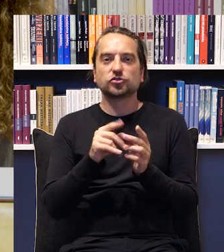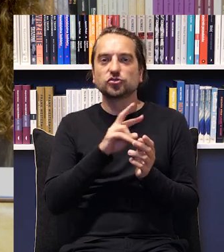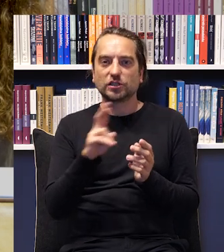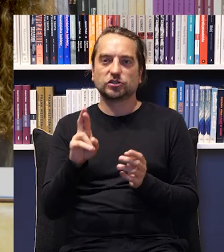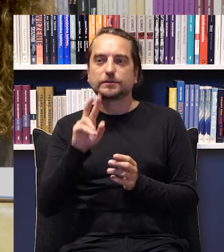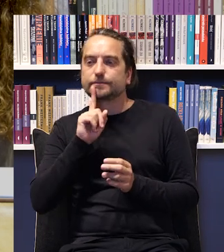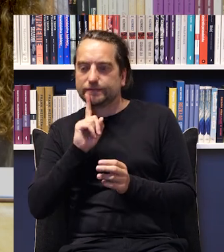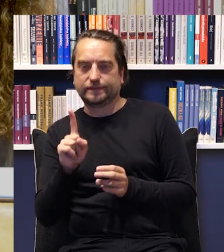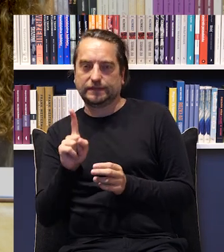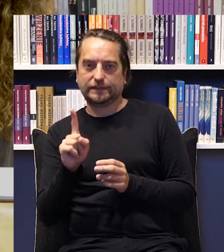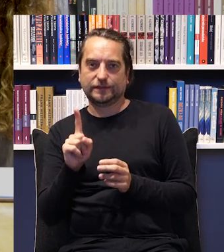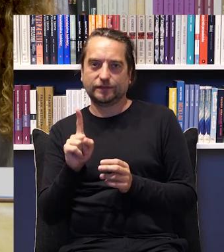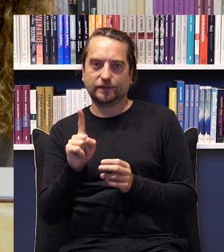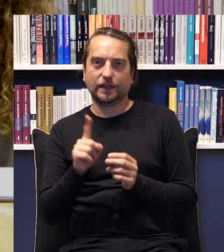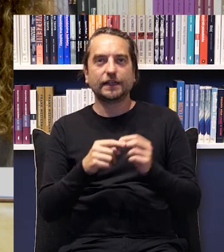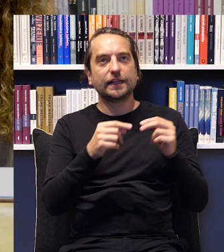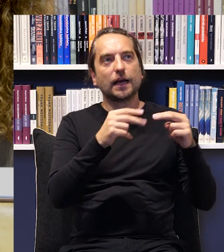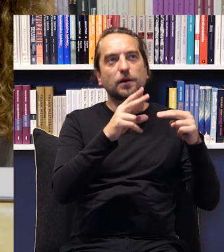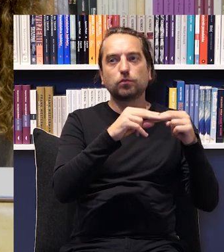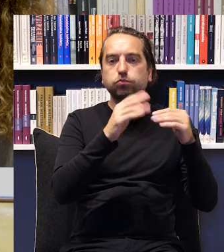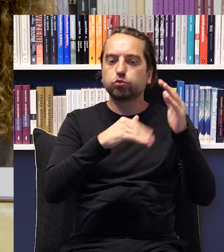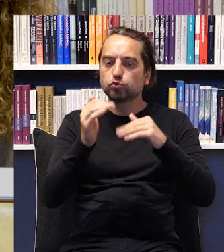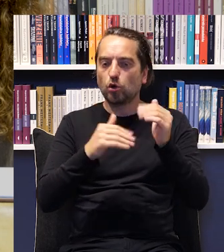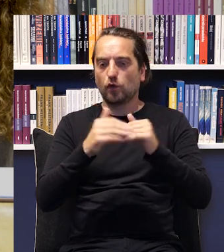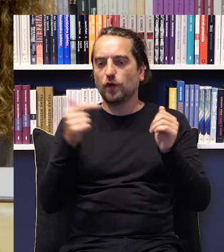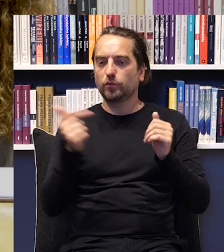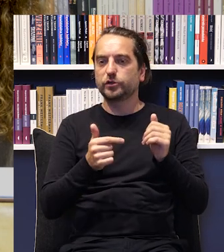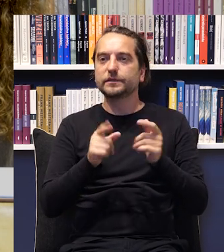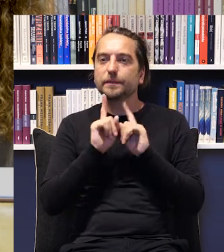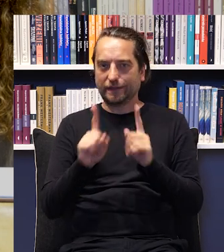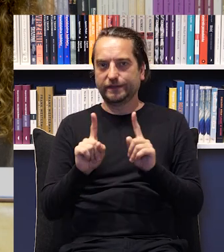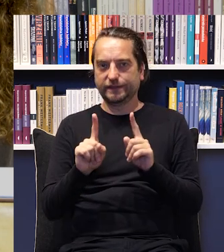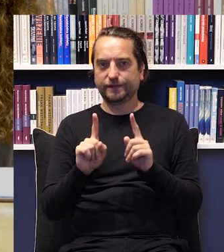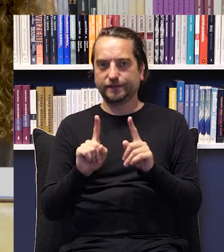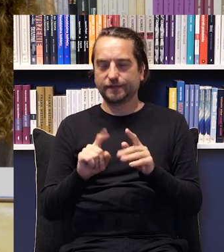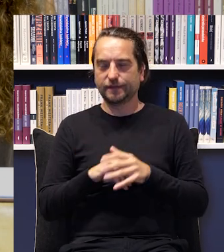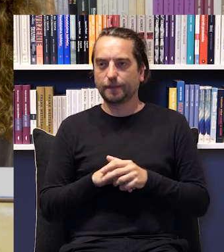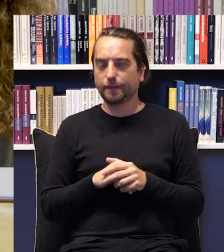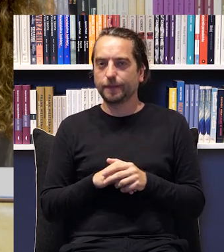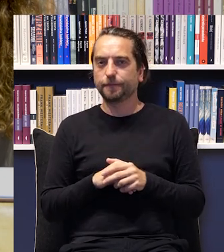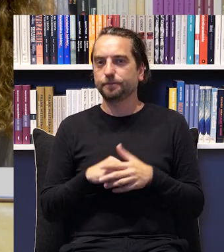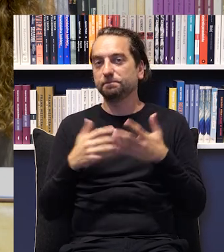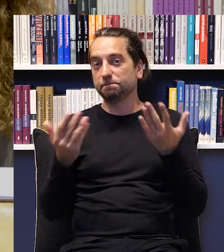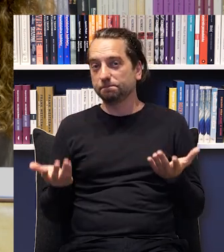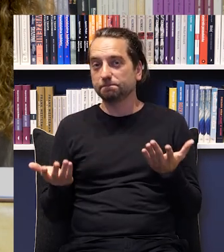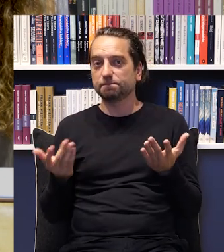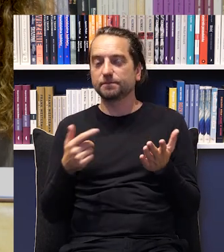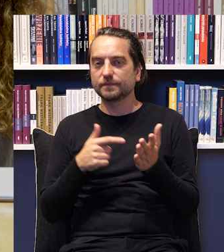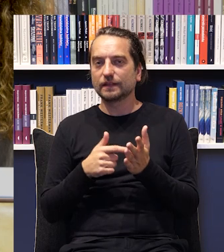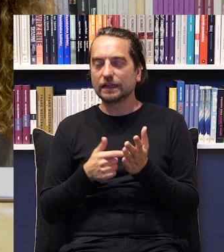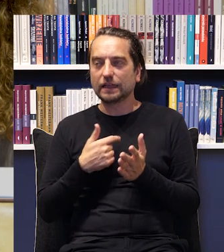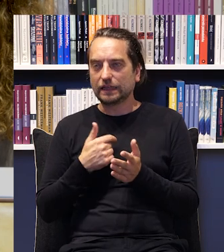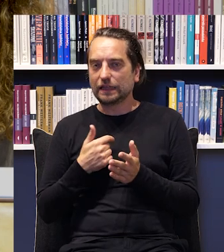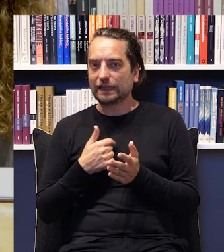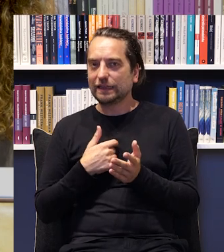racjonalnie skonstruowane, więc może to też jest jakiś komentarz o tym, jak ja sobie wyobrażam racjonalnie skonstruowane, ale no ja właśnie co